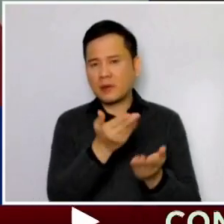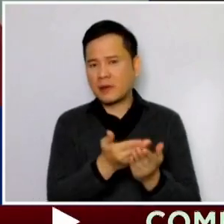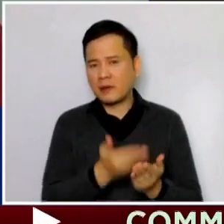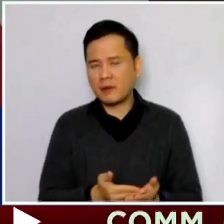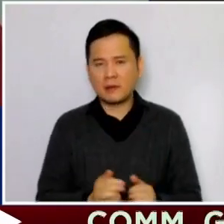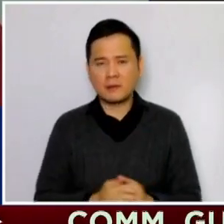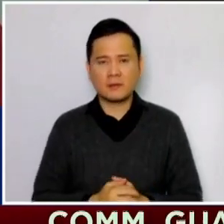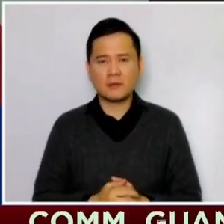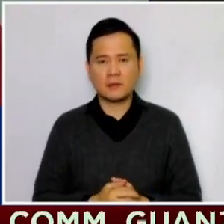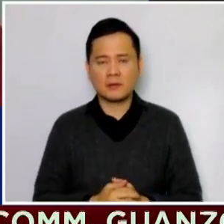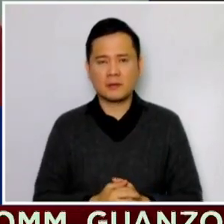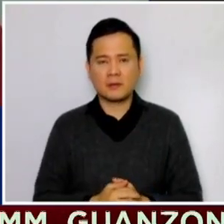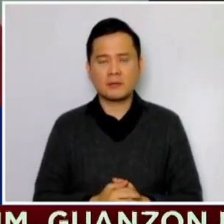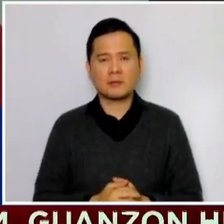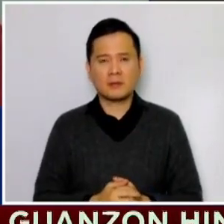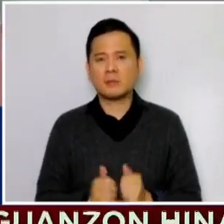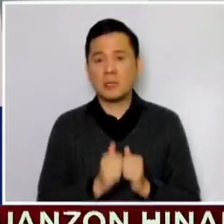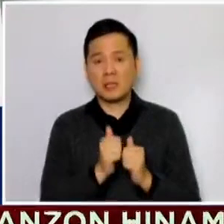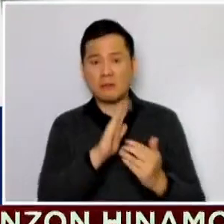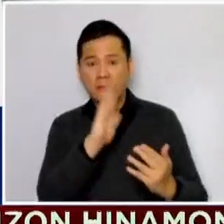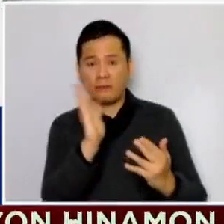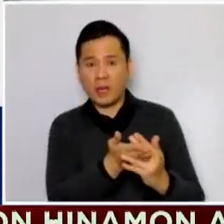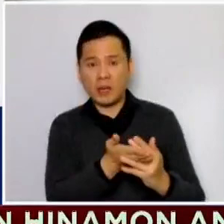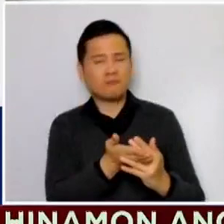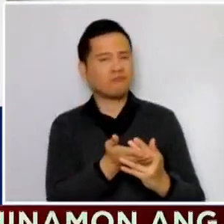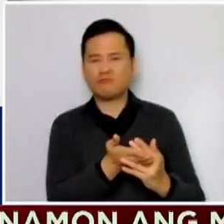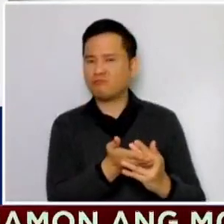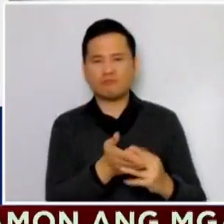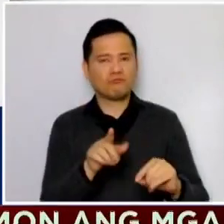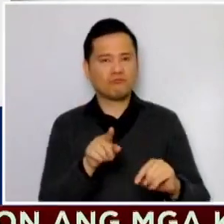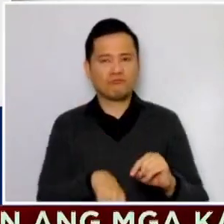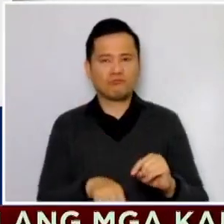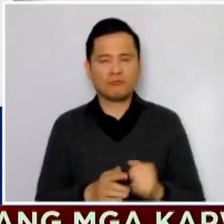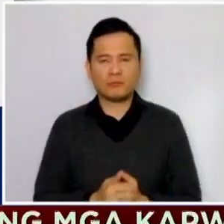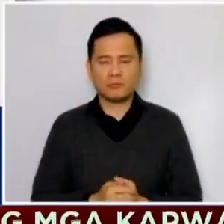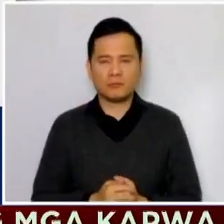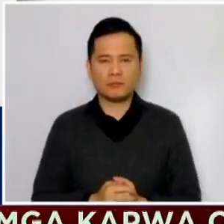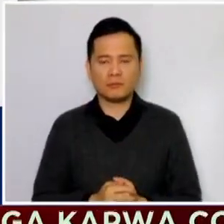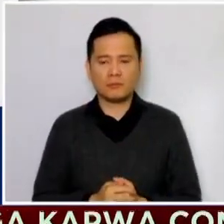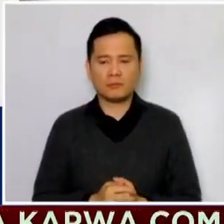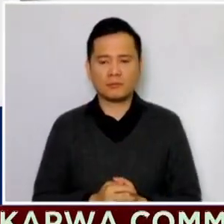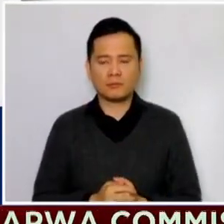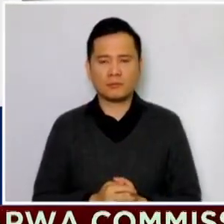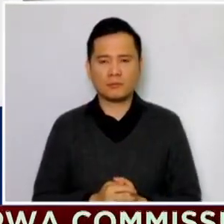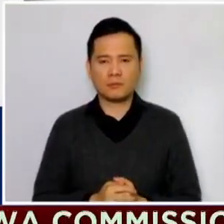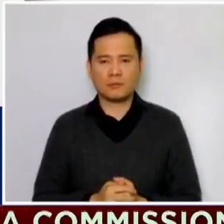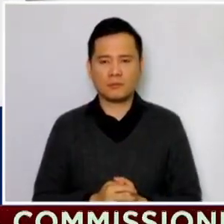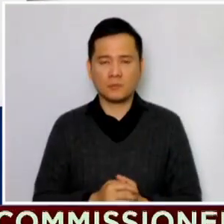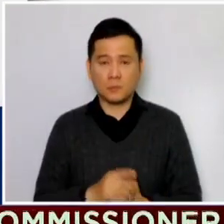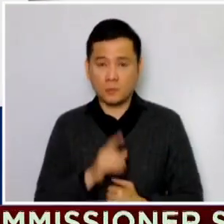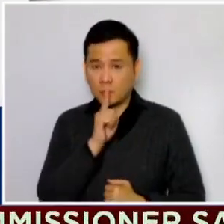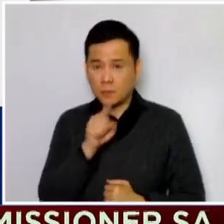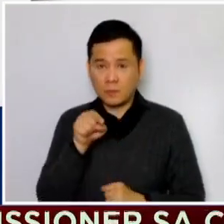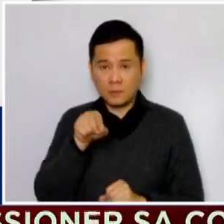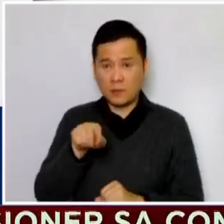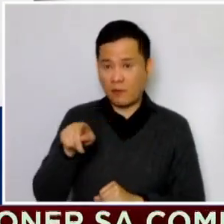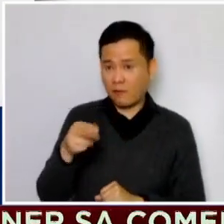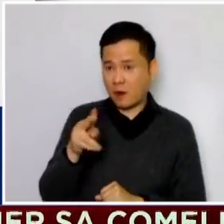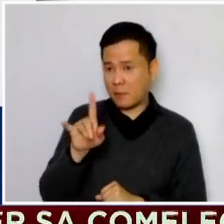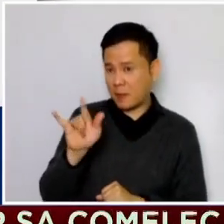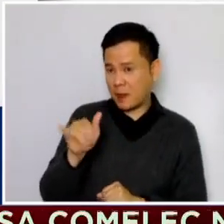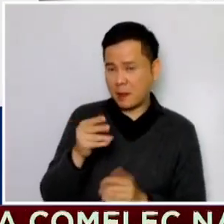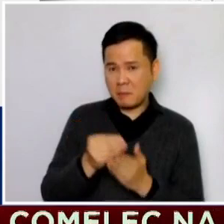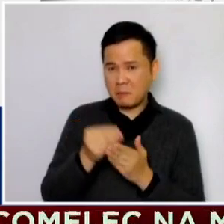is not enough for cases to hold. Ani Aglipay, bagamat namamahalan siya sa bili ng gobyerno sa Pharmaly, pasok pa rin